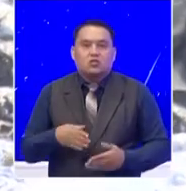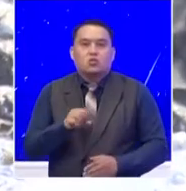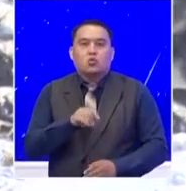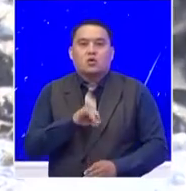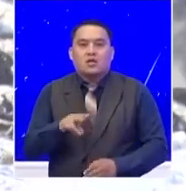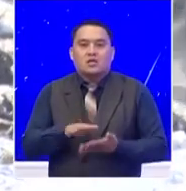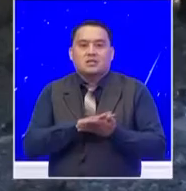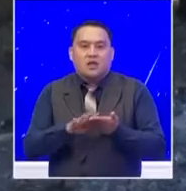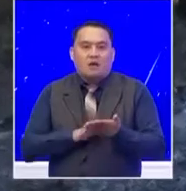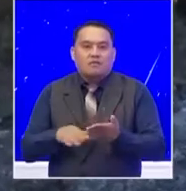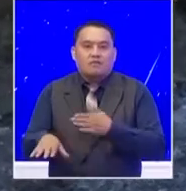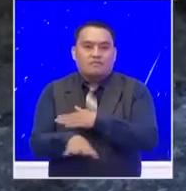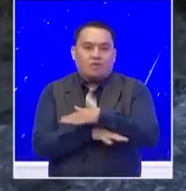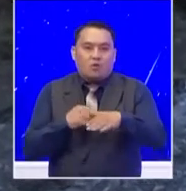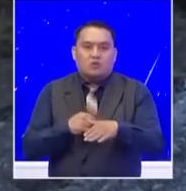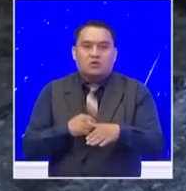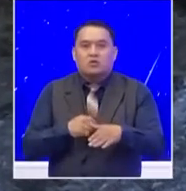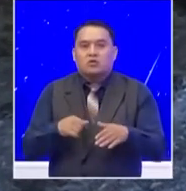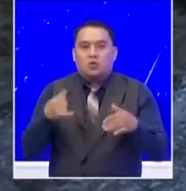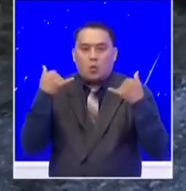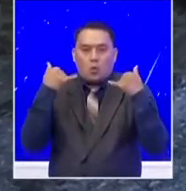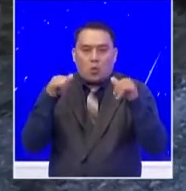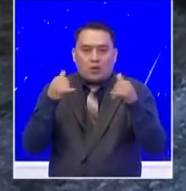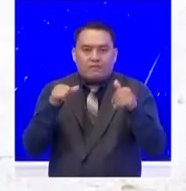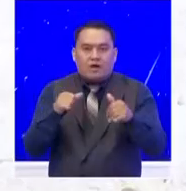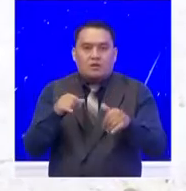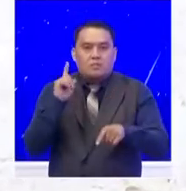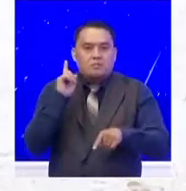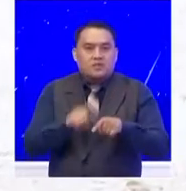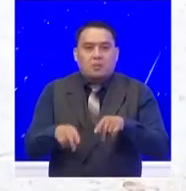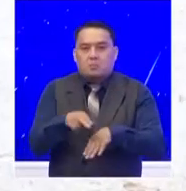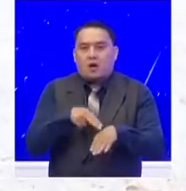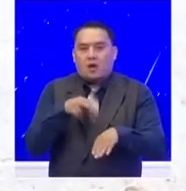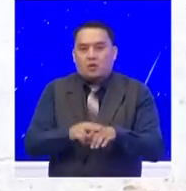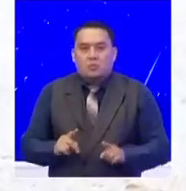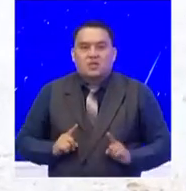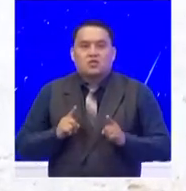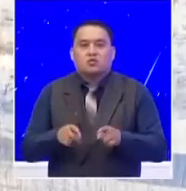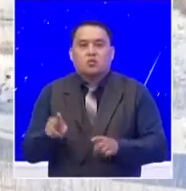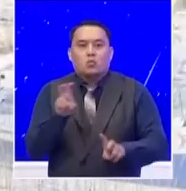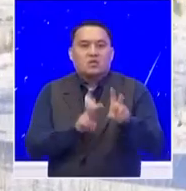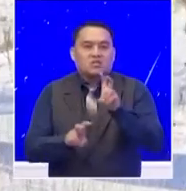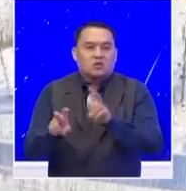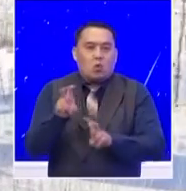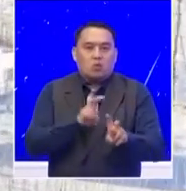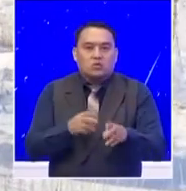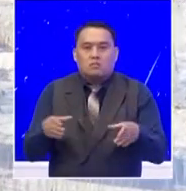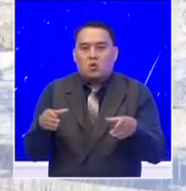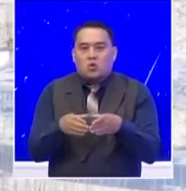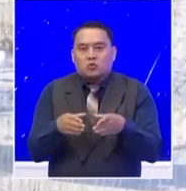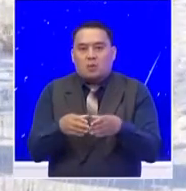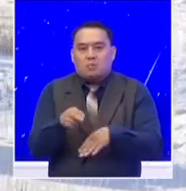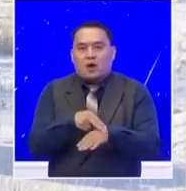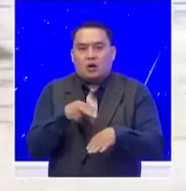с заявлением о краже 2 8-месячных телочек. Немедля ни минуты стражи порядка приступили к раскрытию преступления. Барымтачи